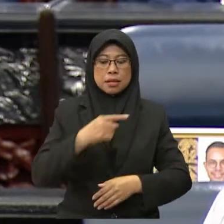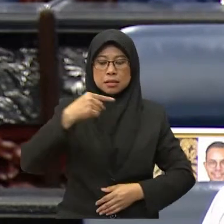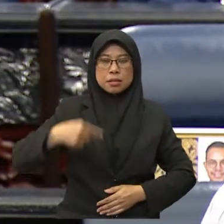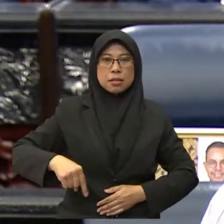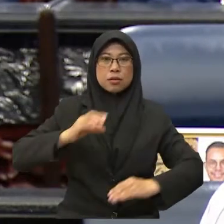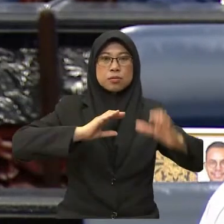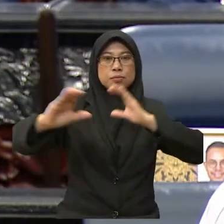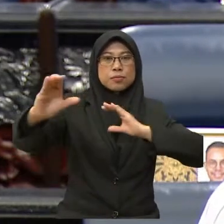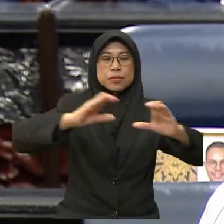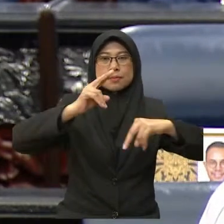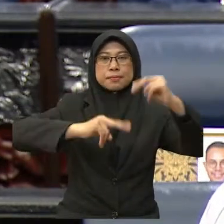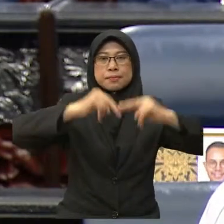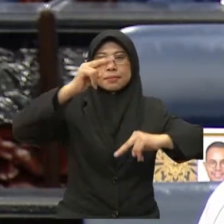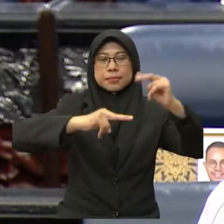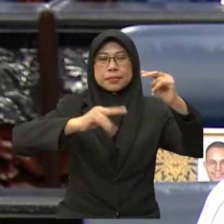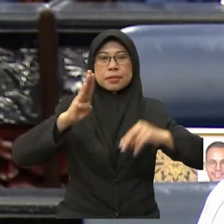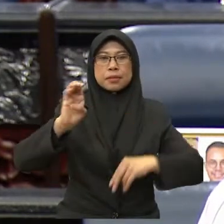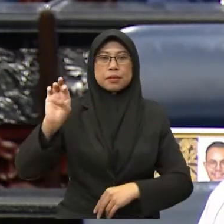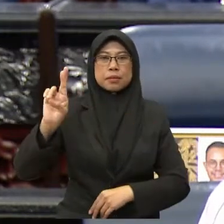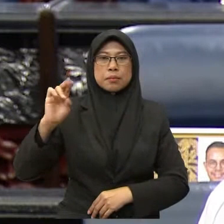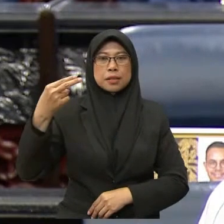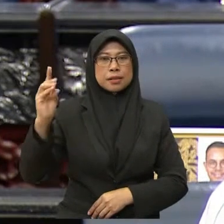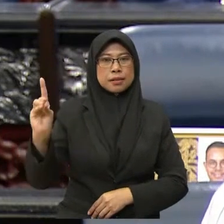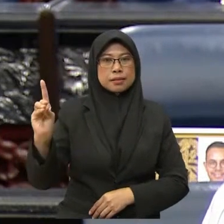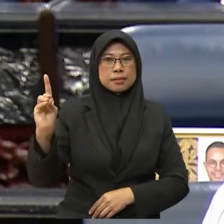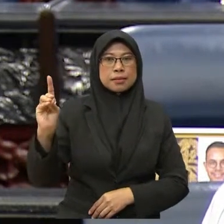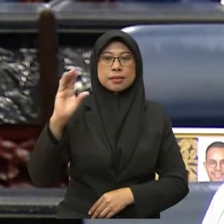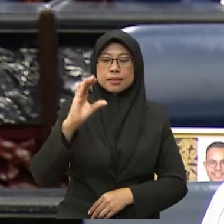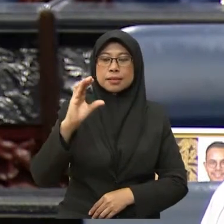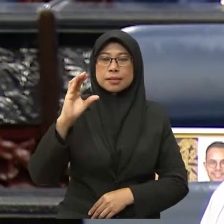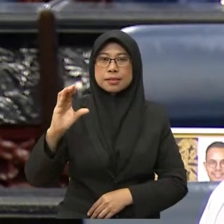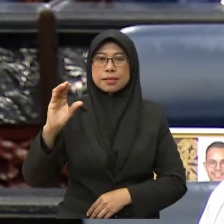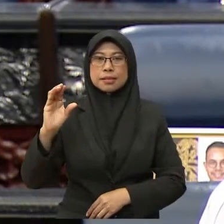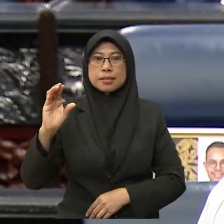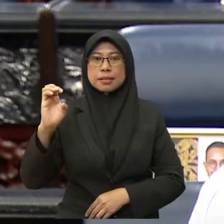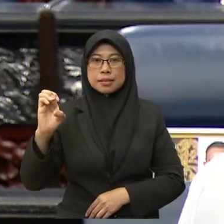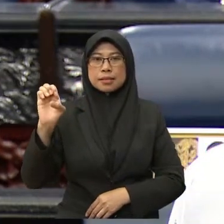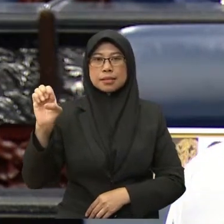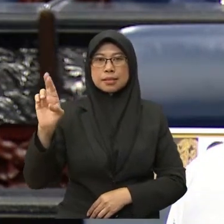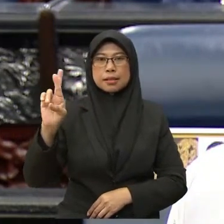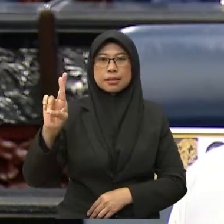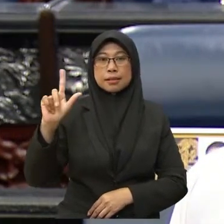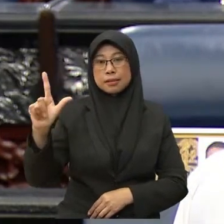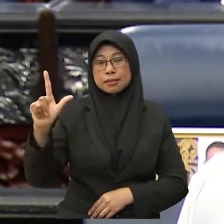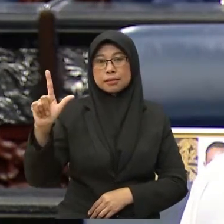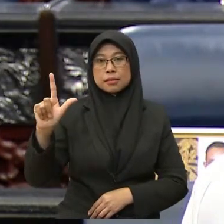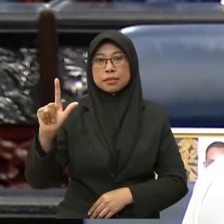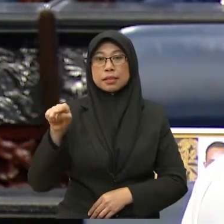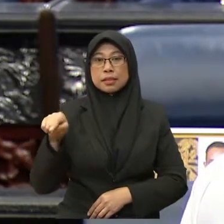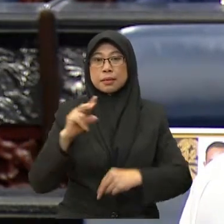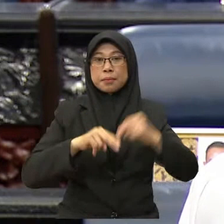Communication Construction Serian Berhad dengan izin CCC ECRL yang juga merupakan